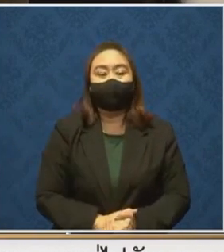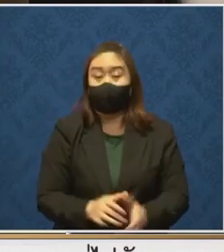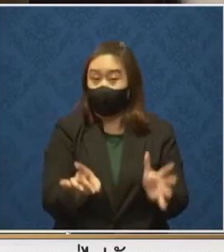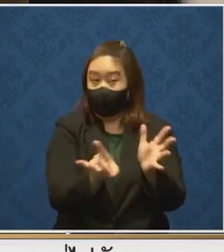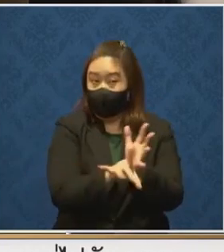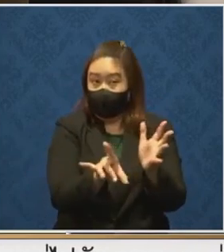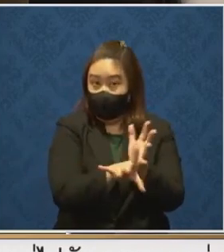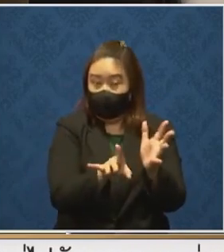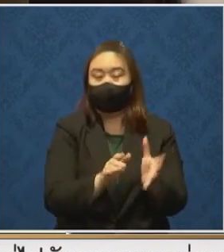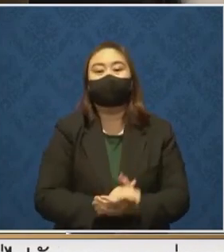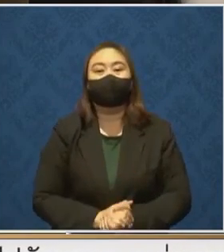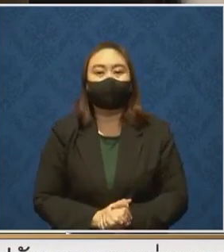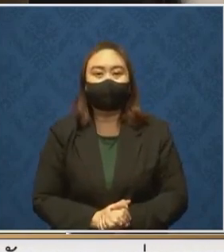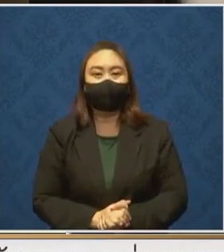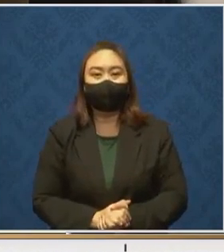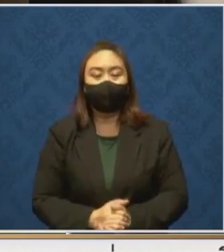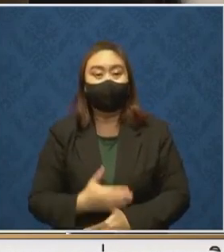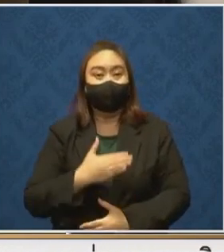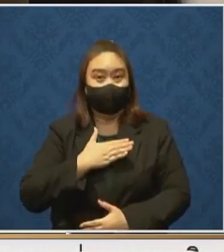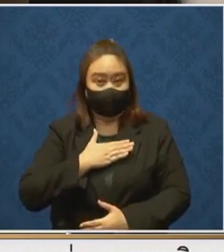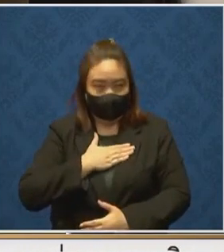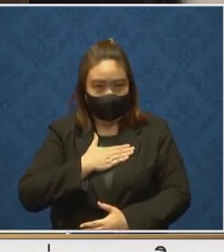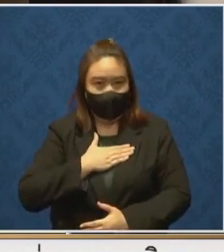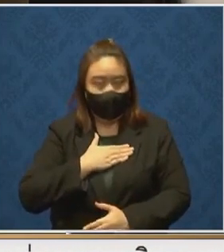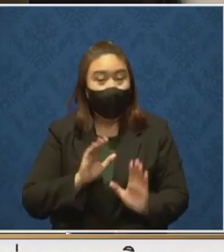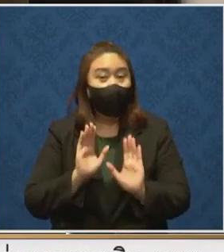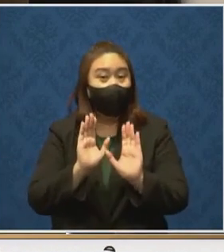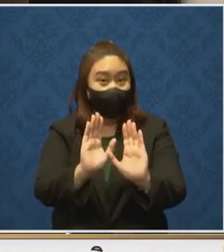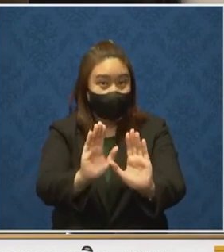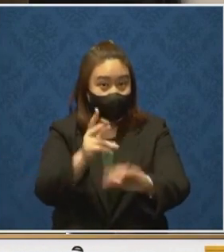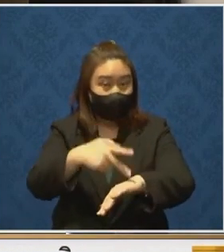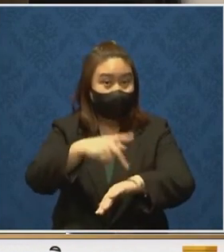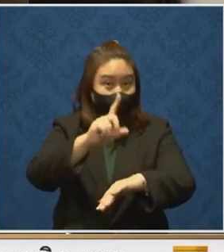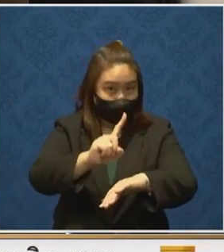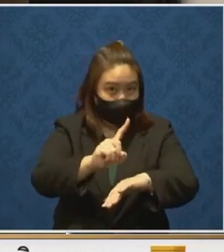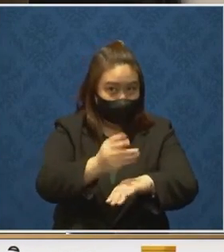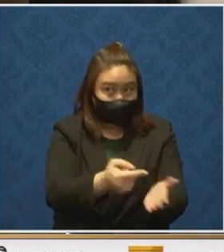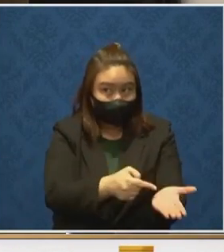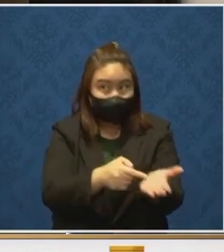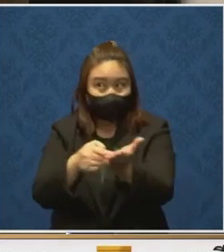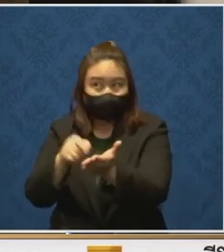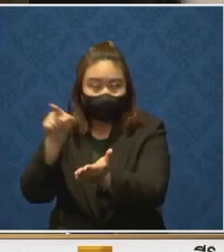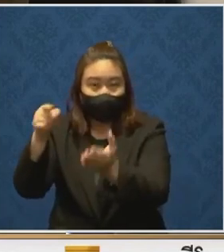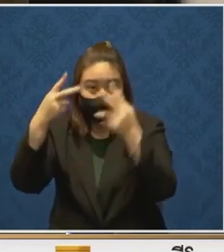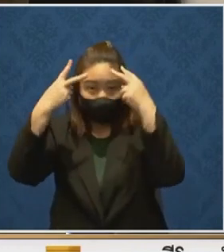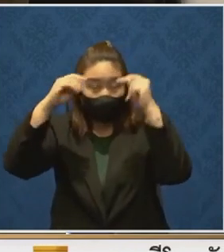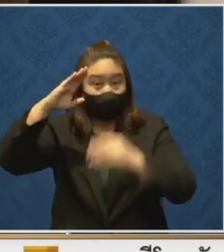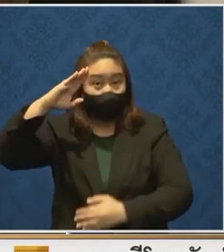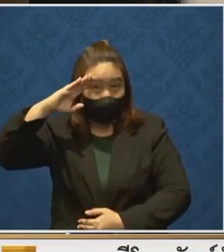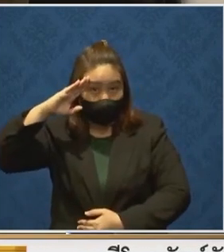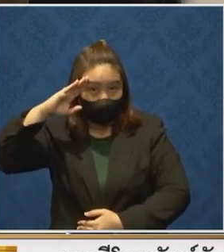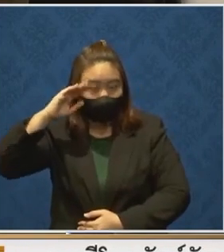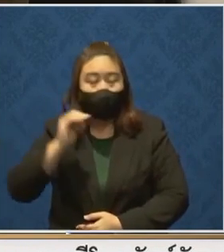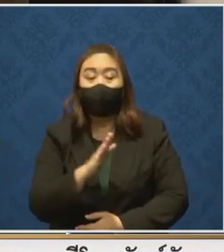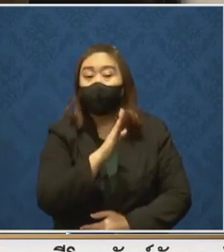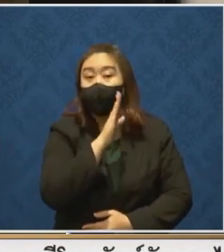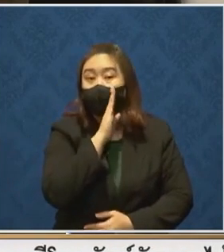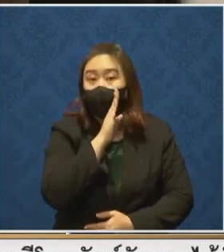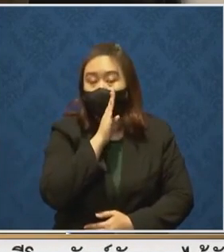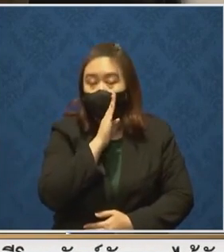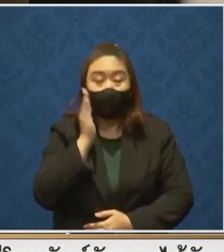ฉันขอ ฝากท่านประฐาน ประยประยุษ์ ว่าถ้าท้ายที่สุด